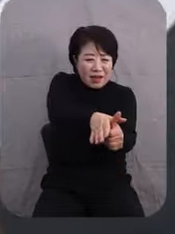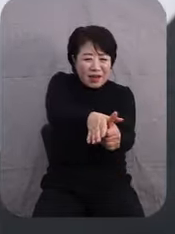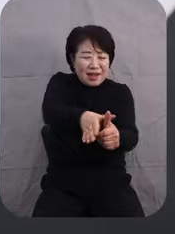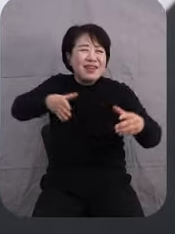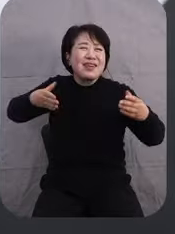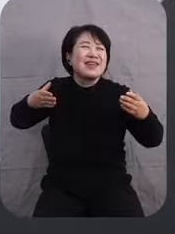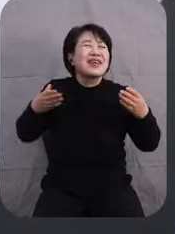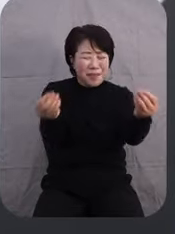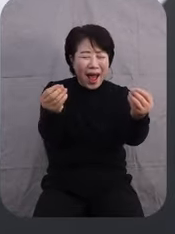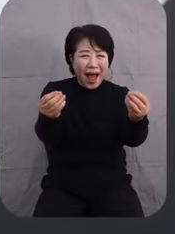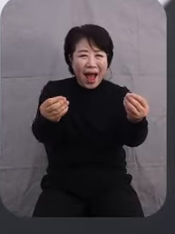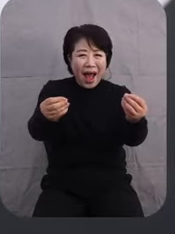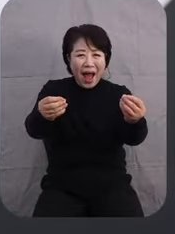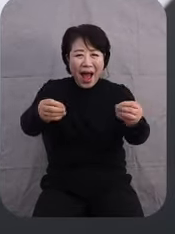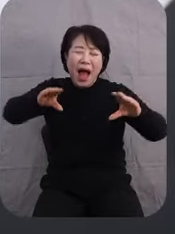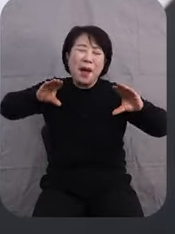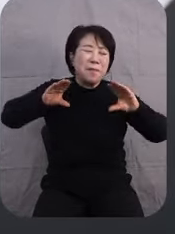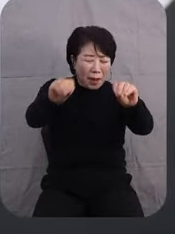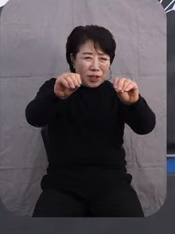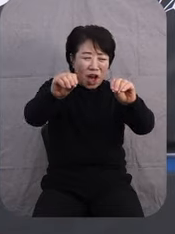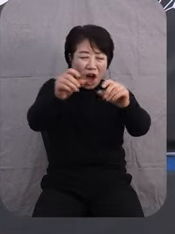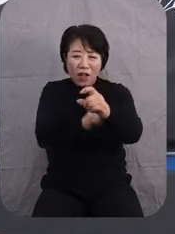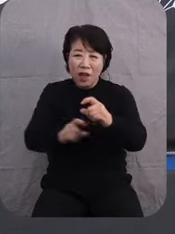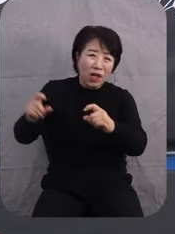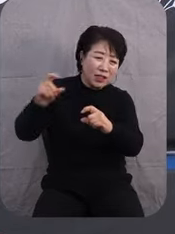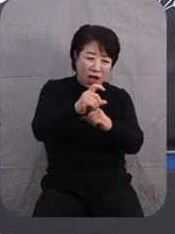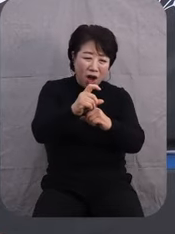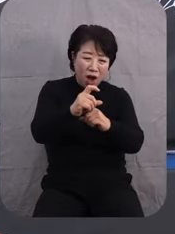그만! 더 이상